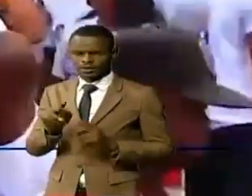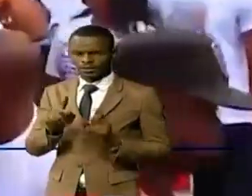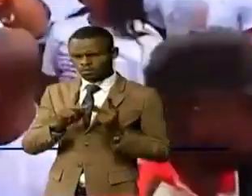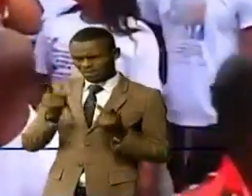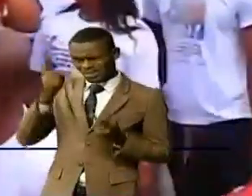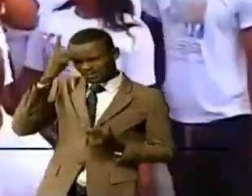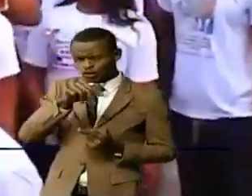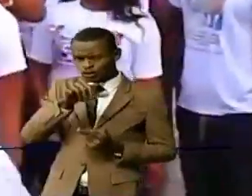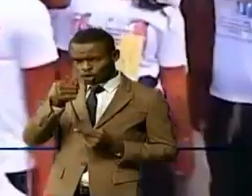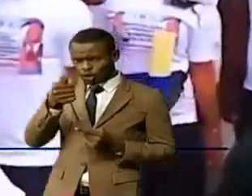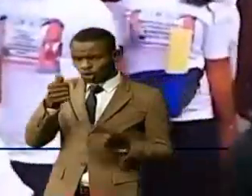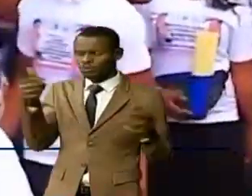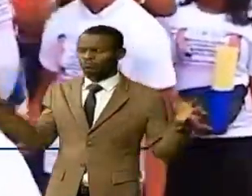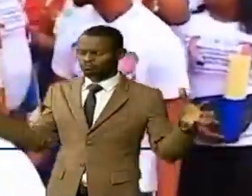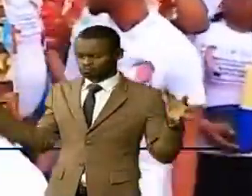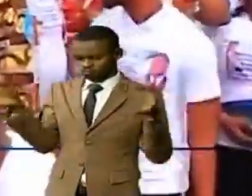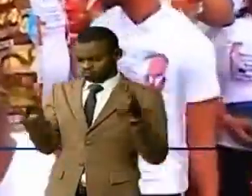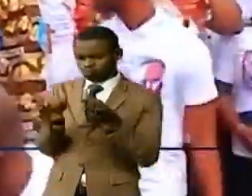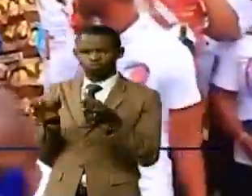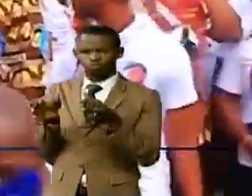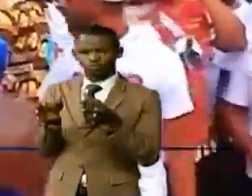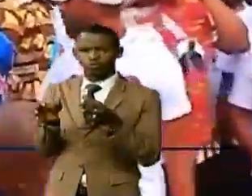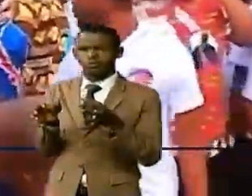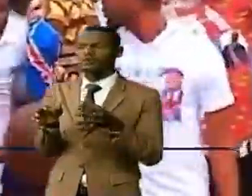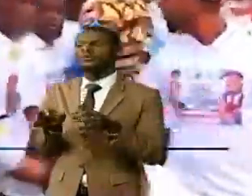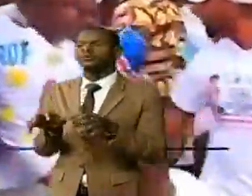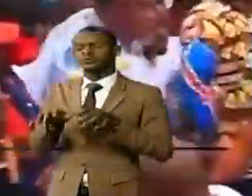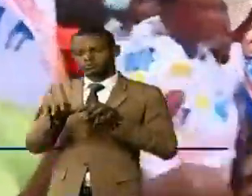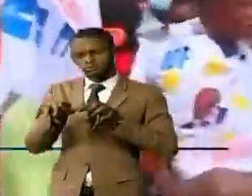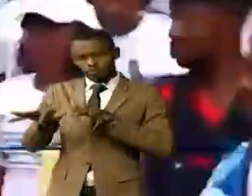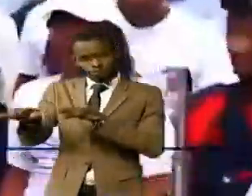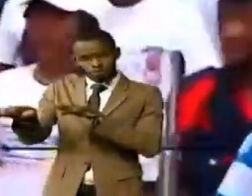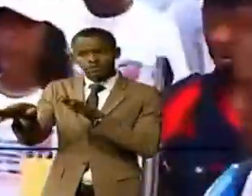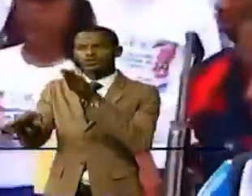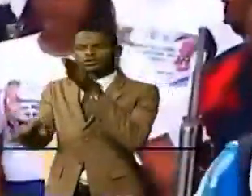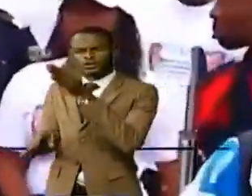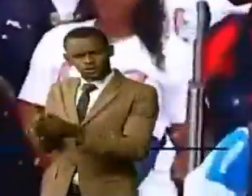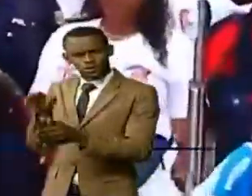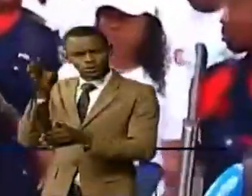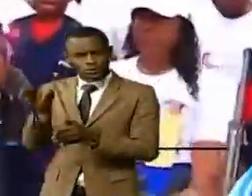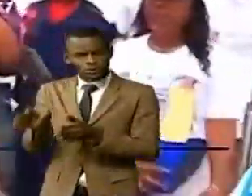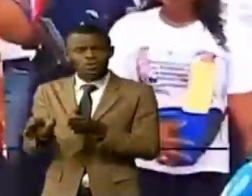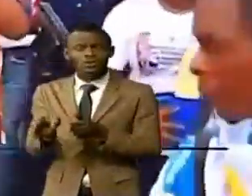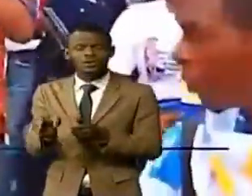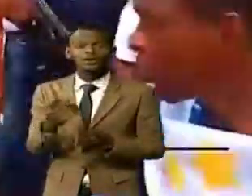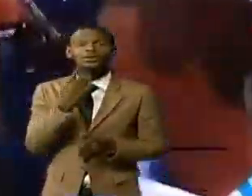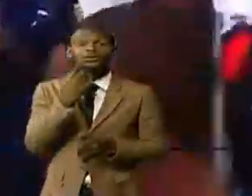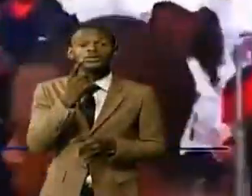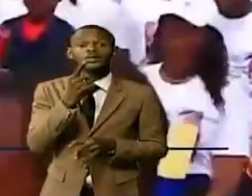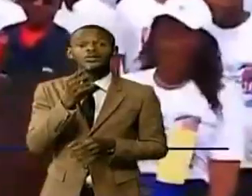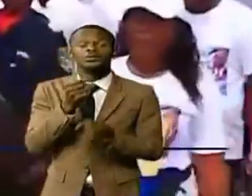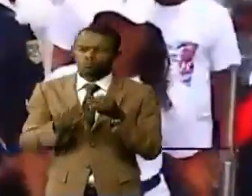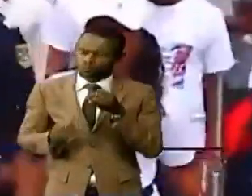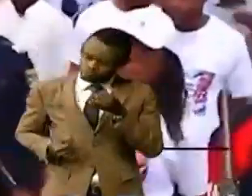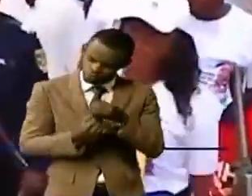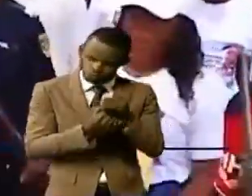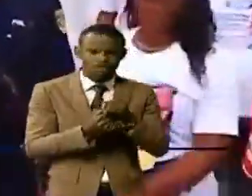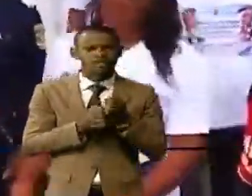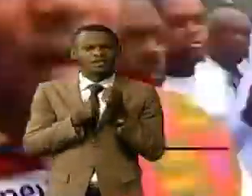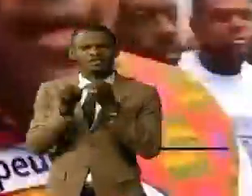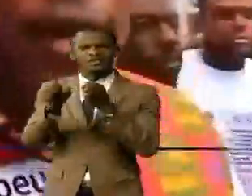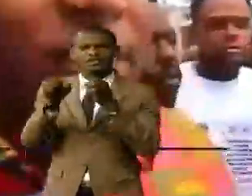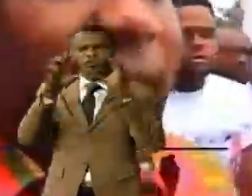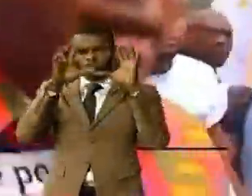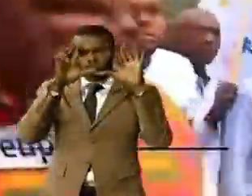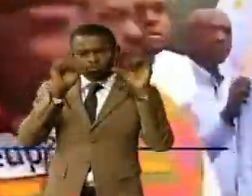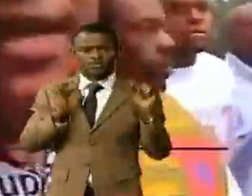vives de la province pour apporter un soutien sans faille aux efforts du président de la République Félix Tshisekedi et à toutes les institutions.